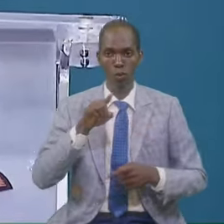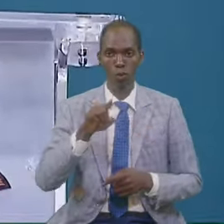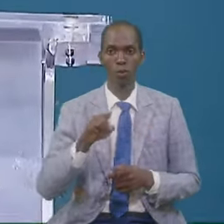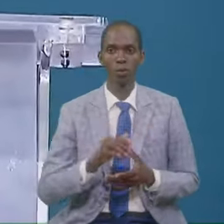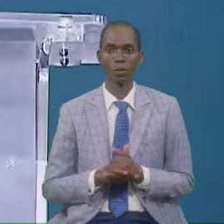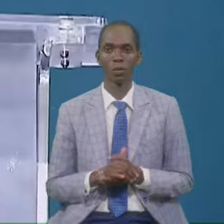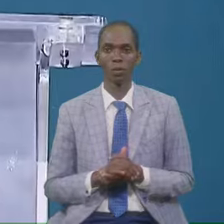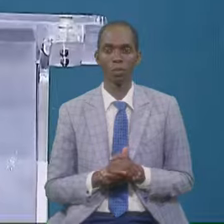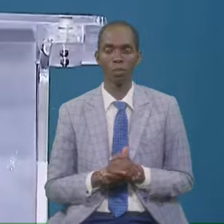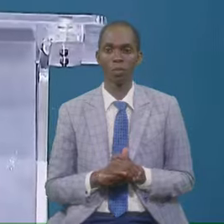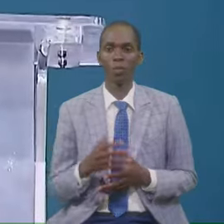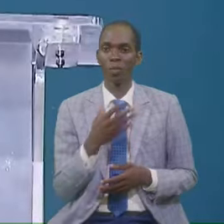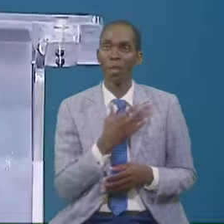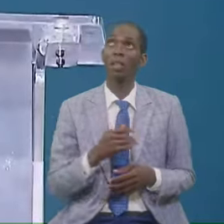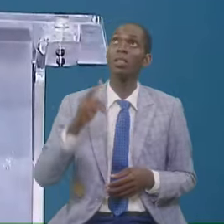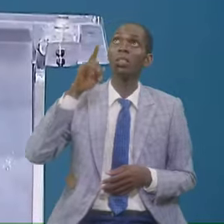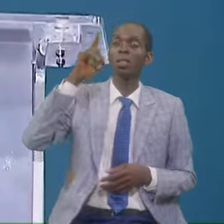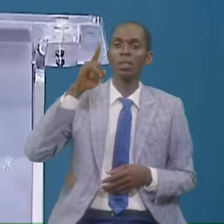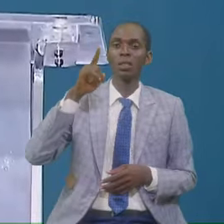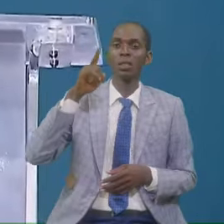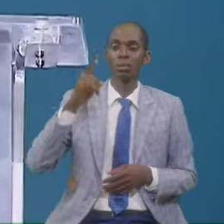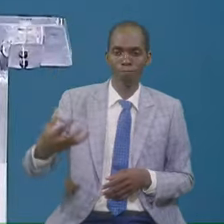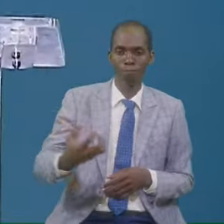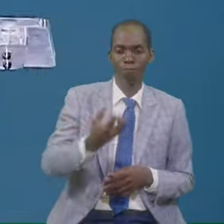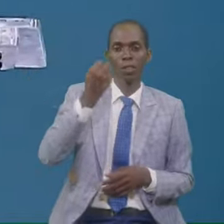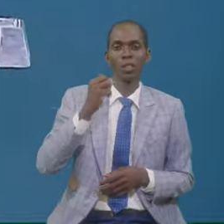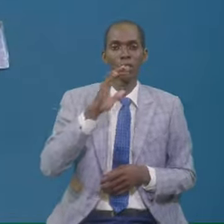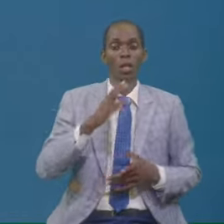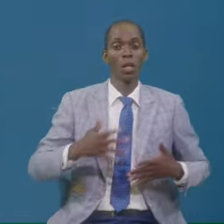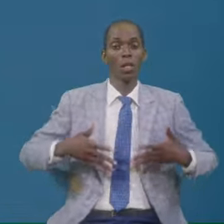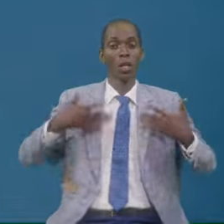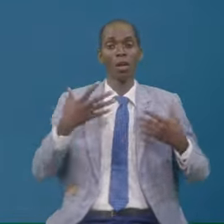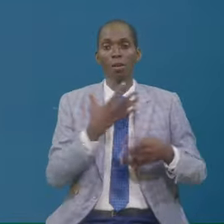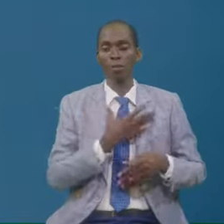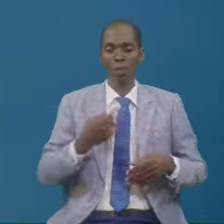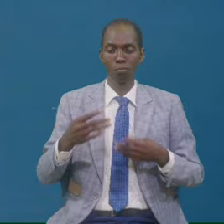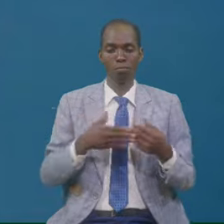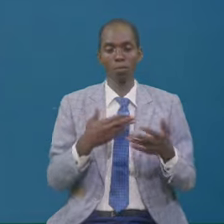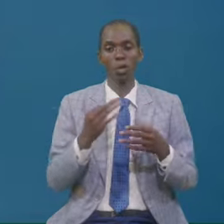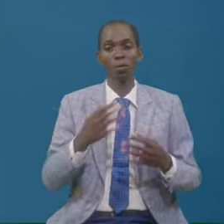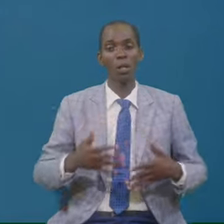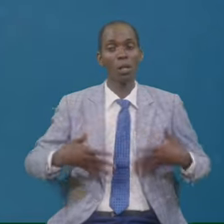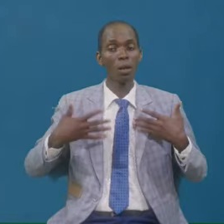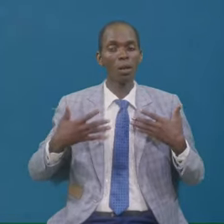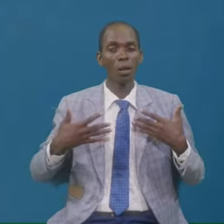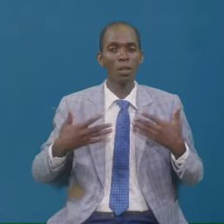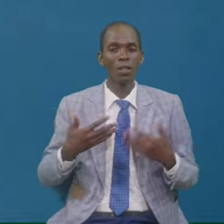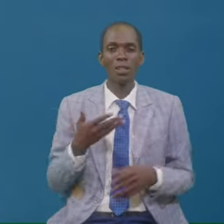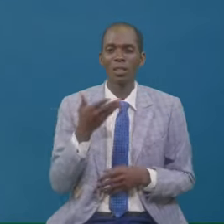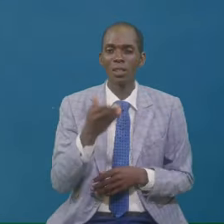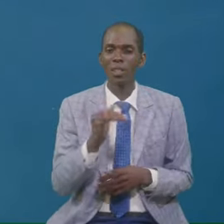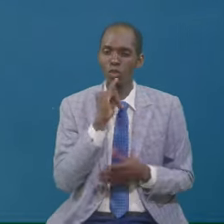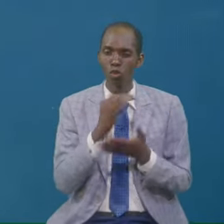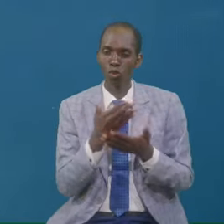వస్తే, యువర్ లైఫ్ అండ్ యువర్ కేస్, ఆయన మీ జీవితాన్ని మీ వాదాన్ని గనుక చేపట్టుకుంటే, దేర్ ఇస్ సంథింగ్ హి డస్,